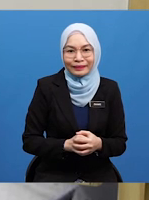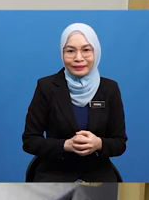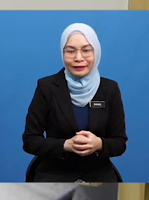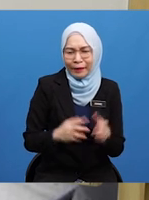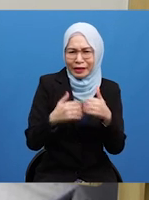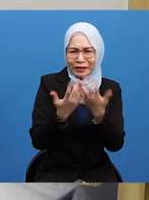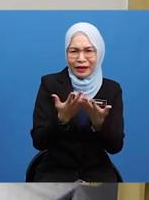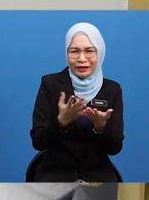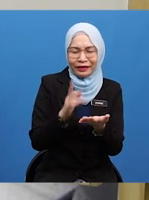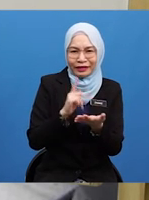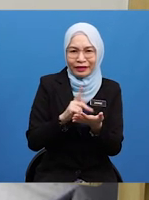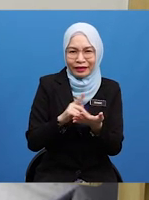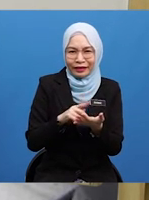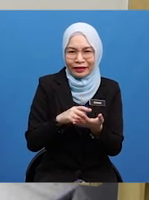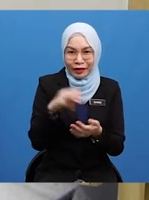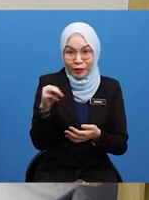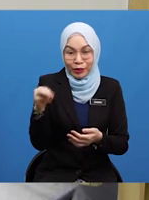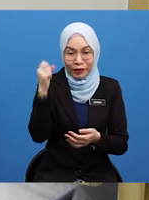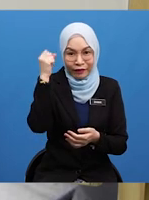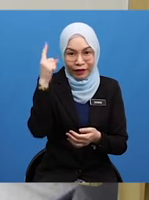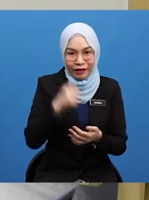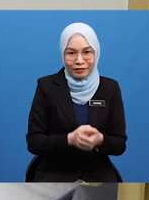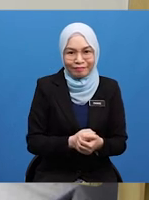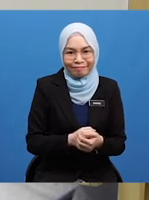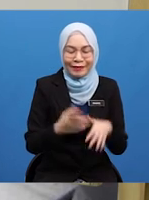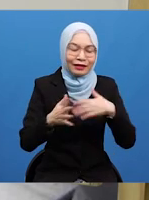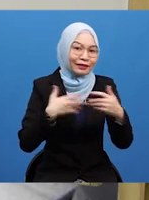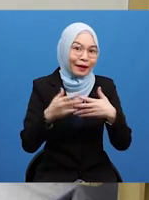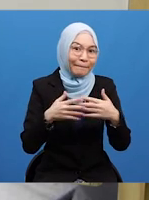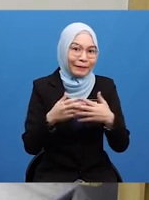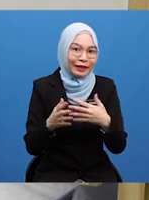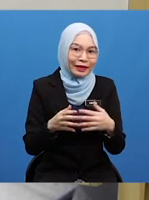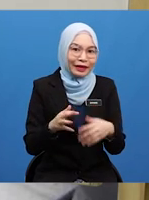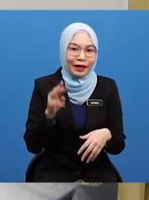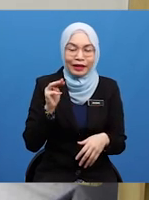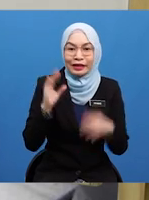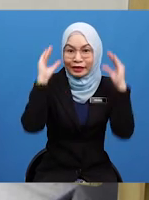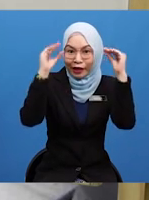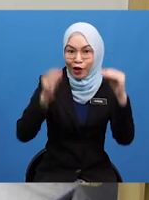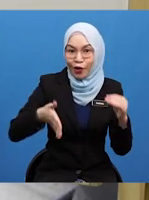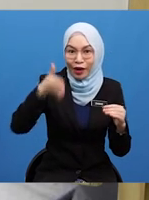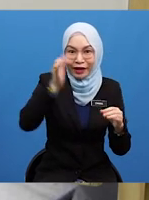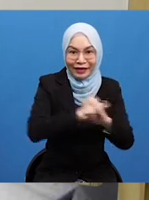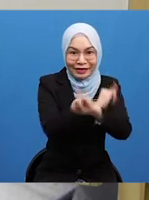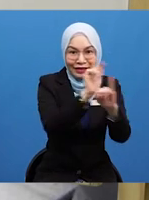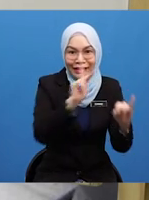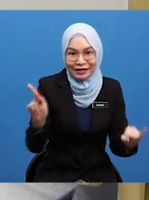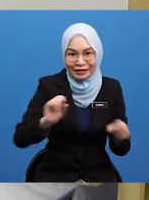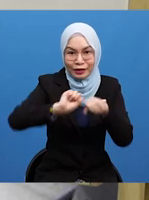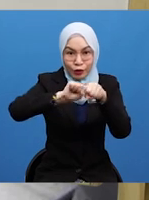Macam mana ya? Murid-murid faham? Tidak mengapa. Cikgu akan jelaskan supaya murid-murid